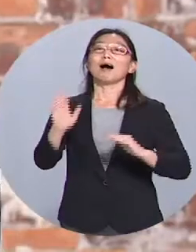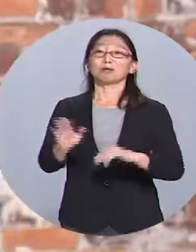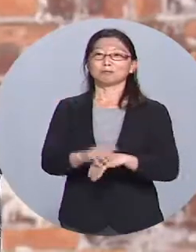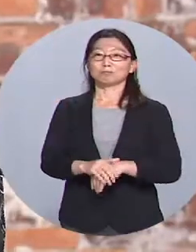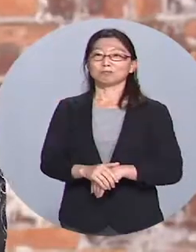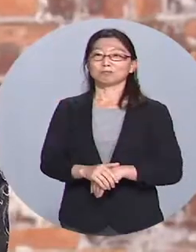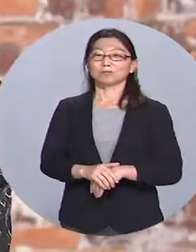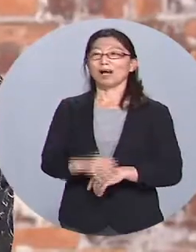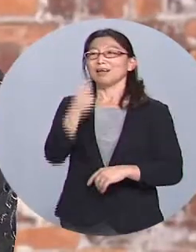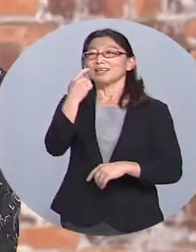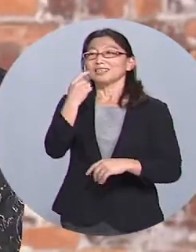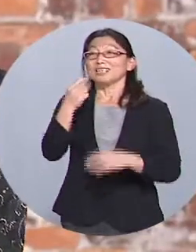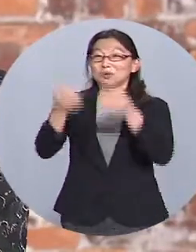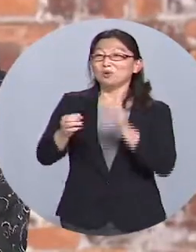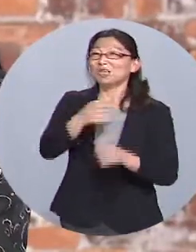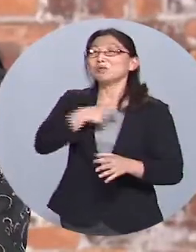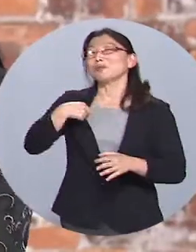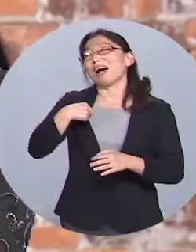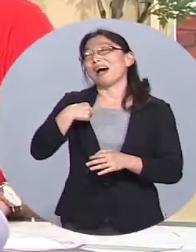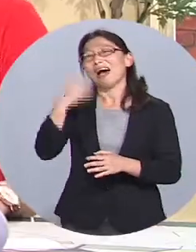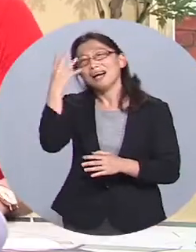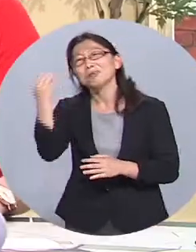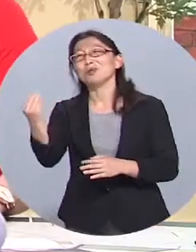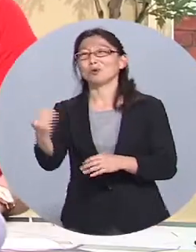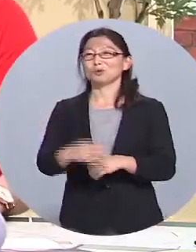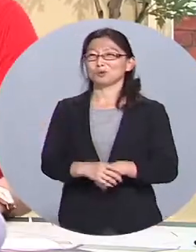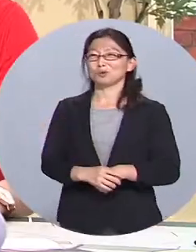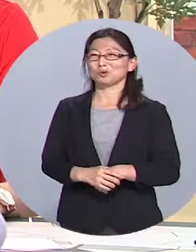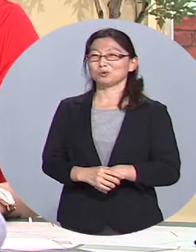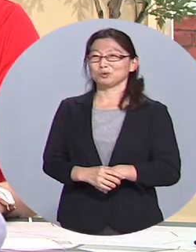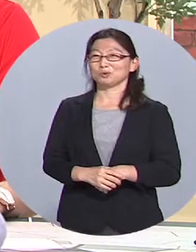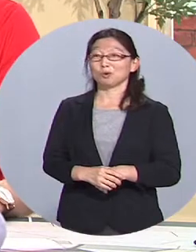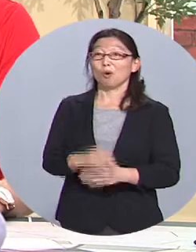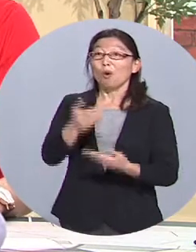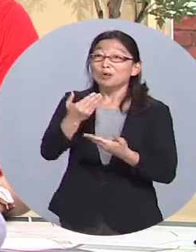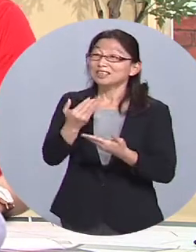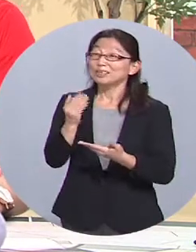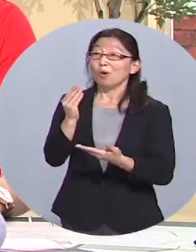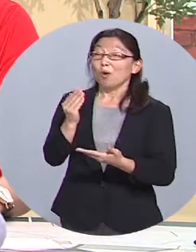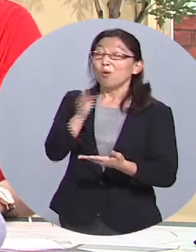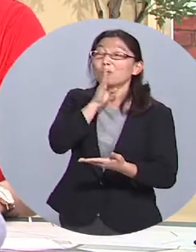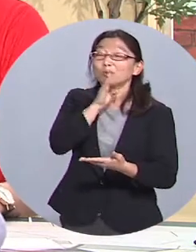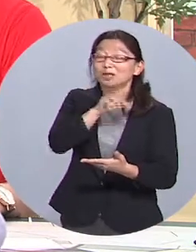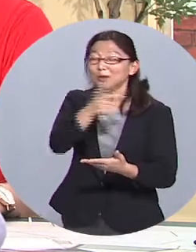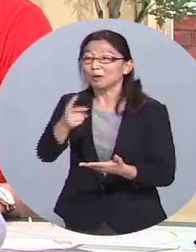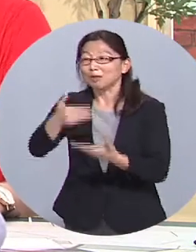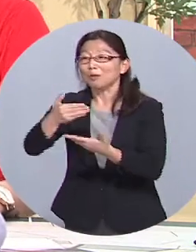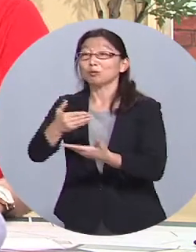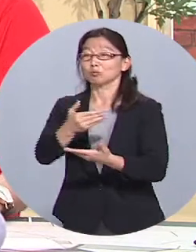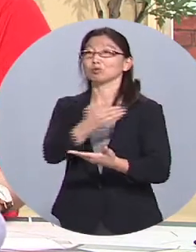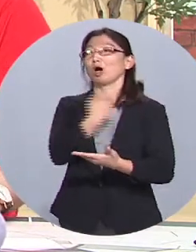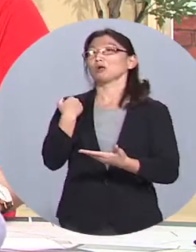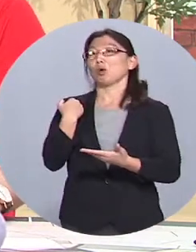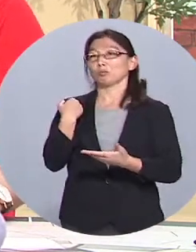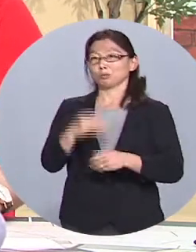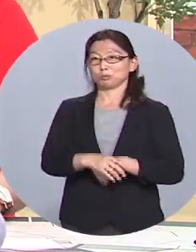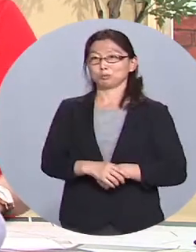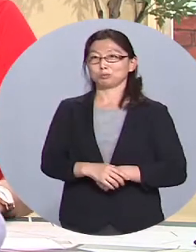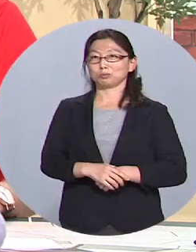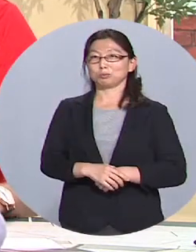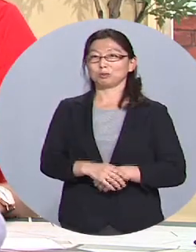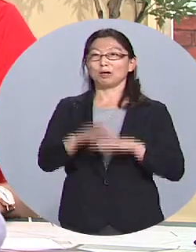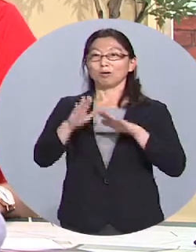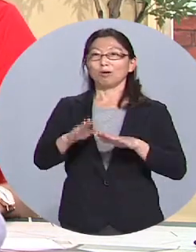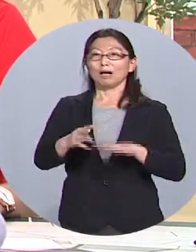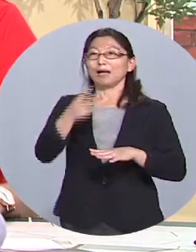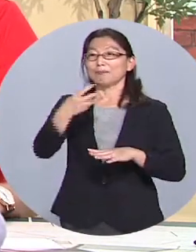よね。 雪熊が気になりました私は。 そう、あれね、 めちゃくちゃ美味しそうだった ね。何杯でもいけるような美味しさでしたからね。はい、今回はですね、